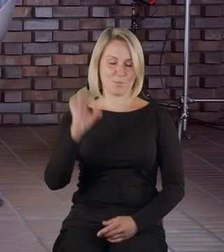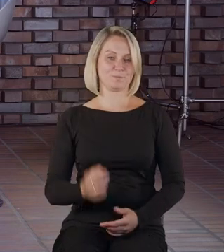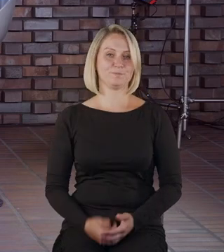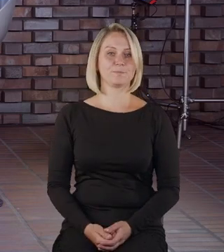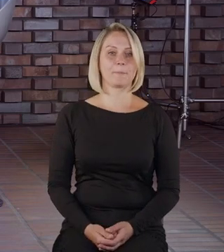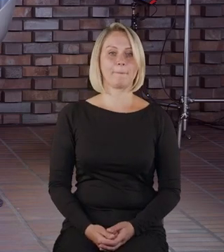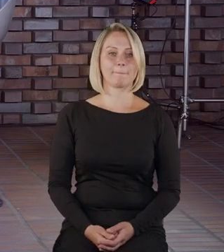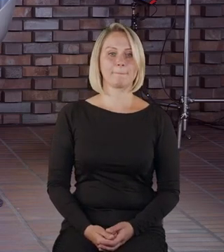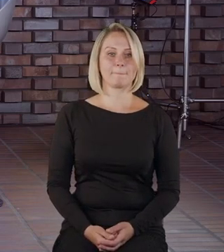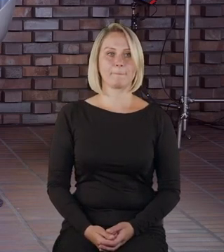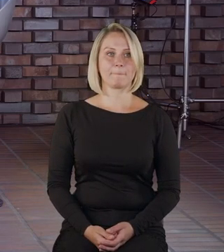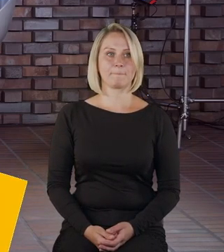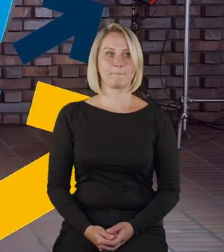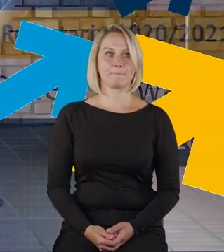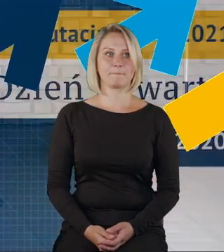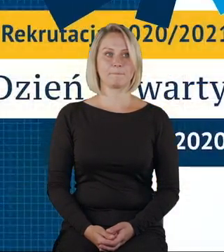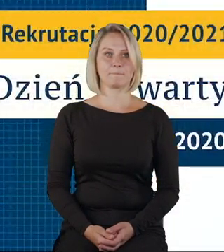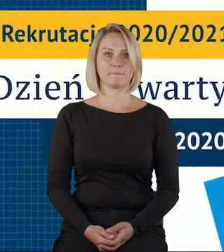Insygnia.